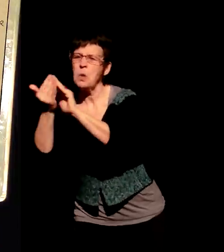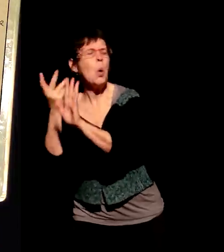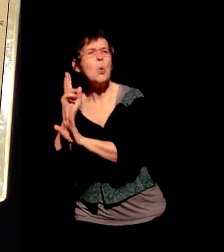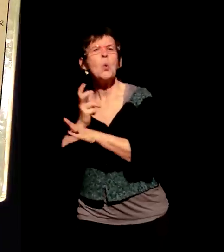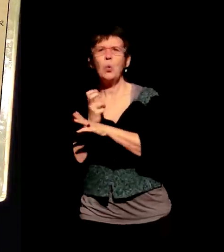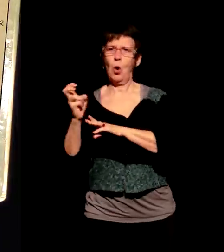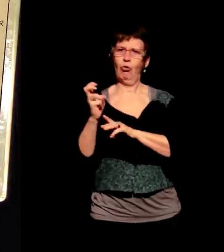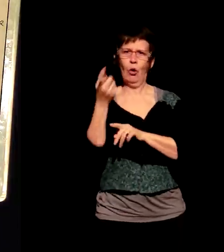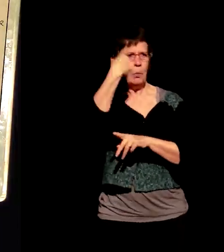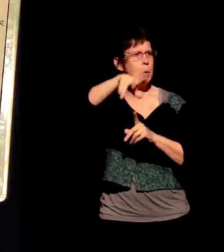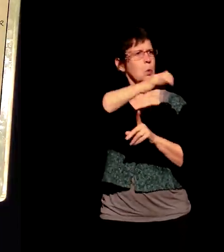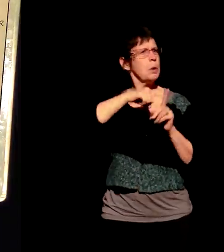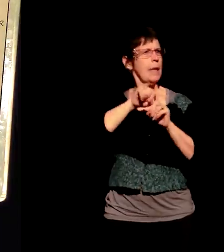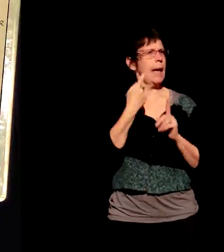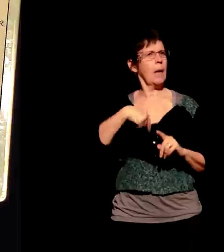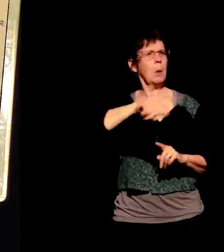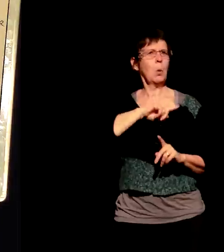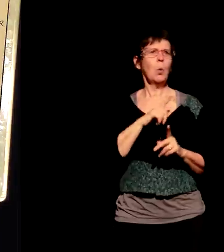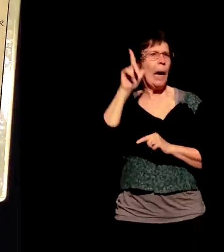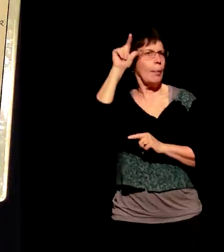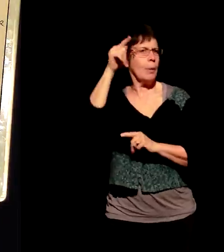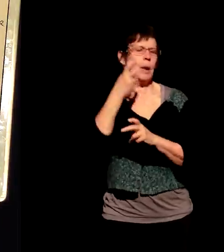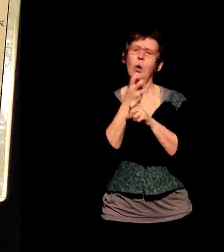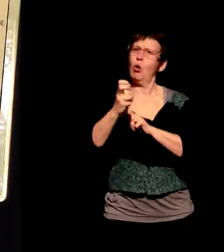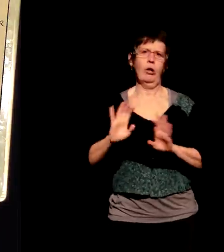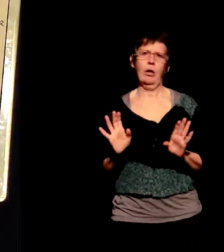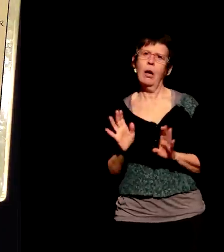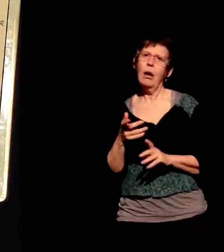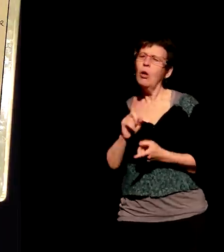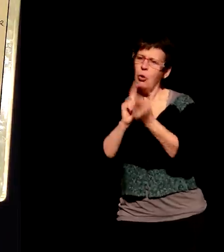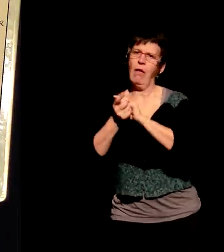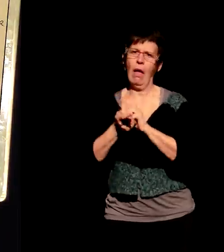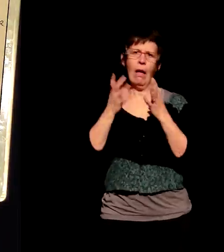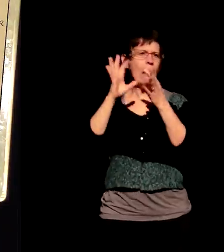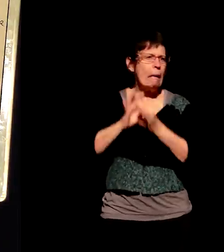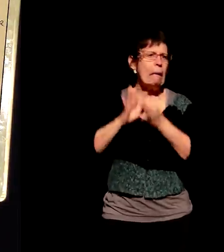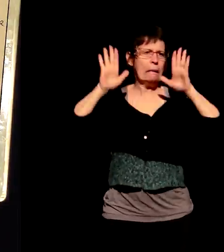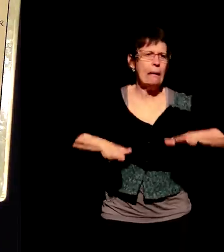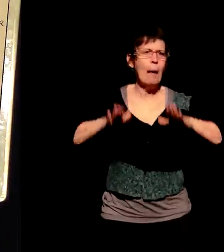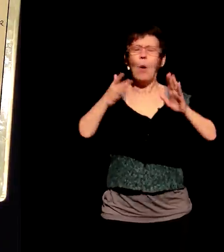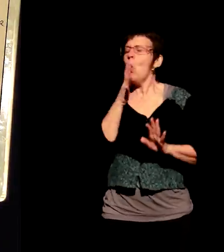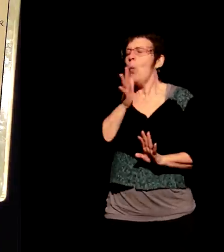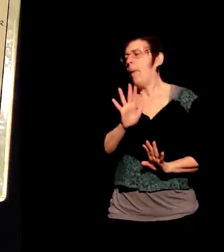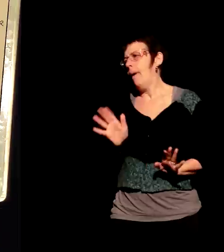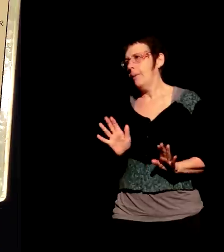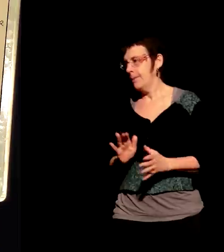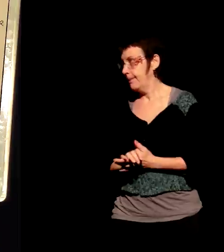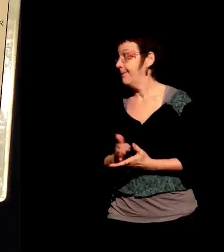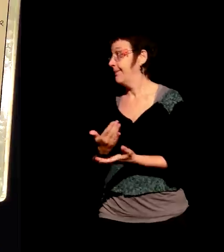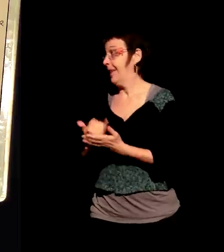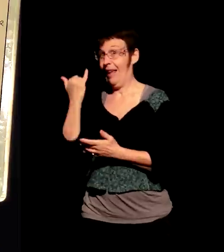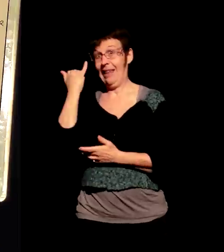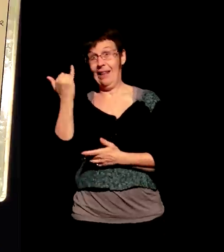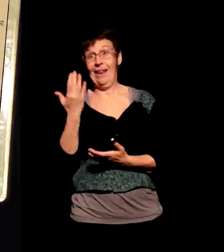on se met à faire ça, c'est dangereux pour les fondements de notre République, on va avoir des villes islamisées, etc. Donc il y a toujours cette double dimension,